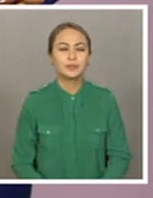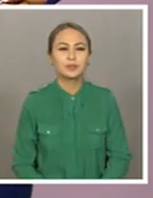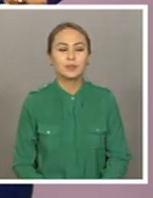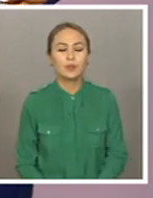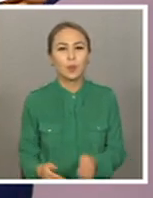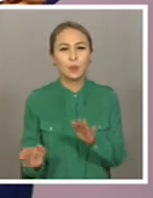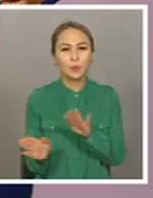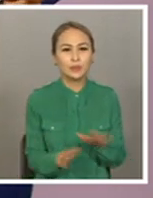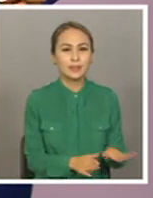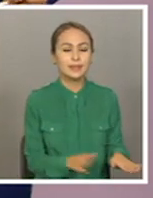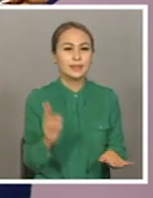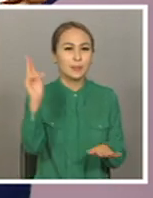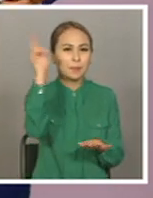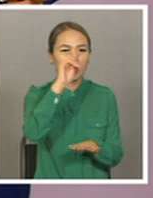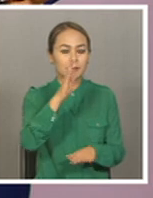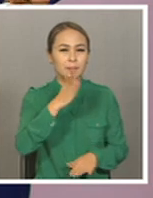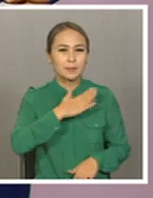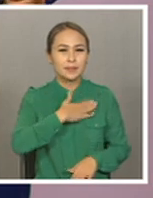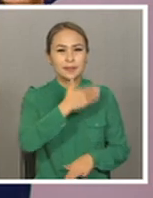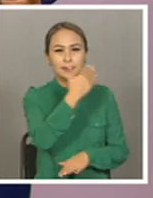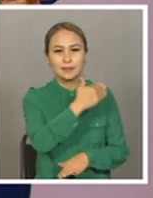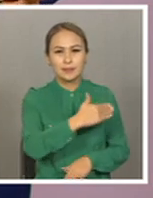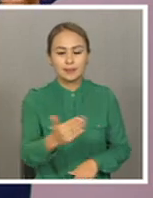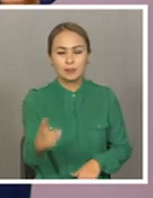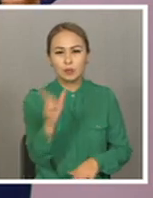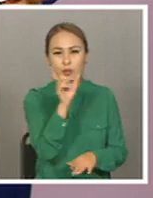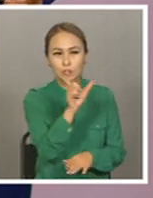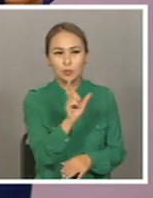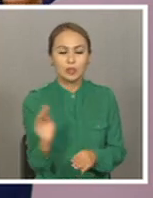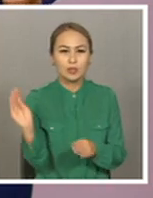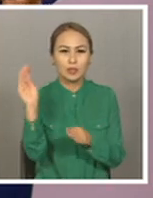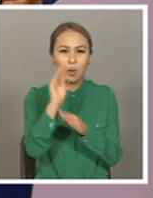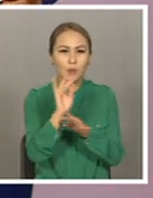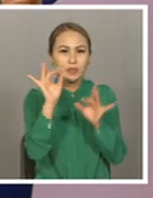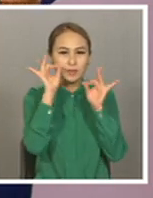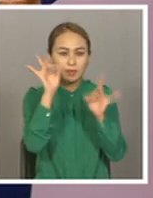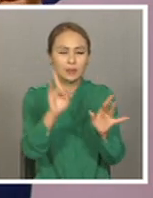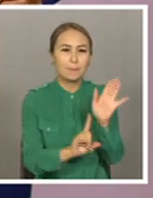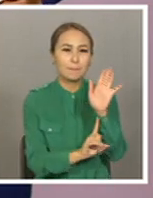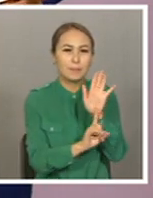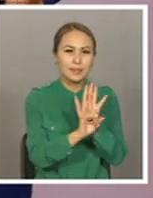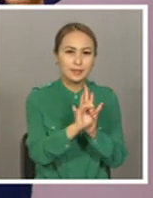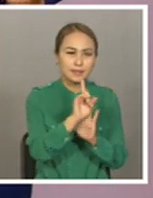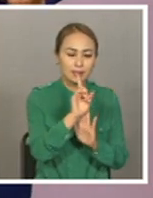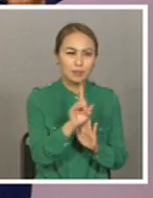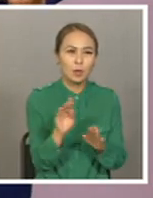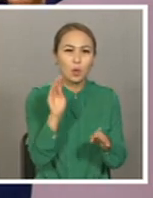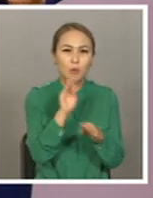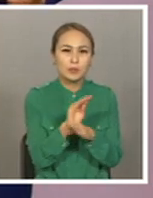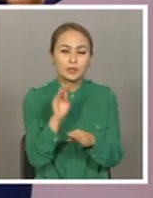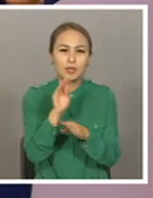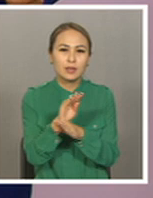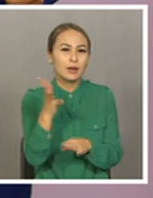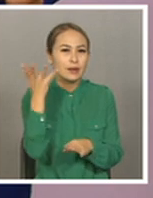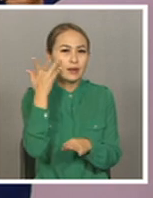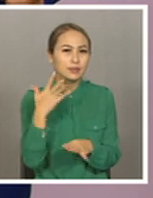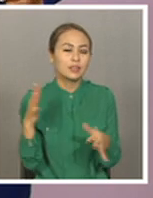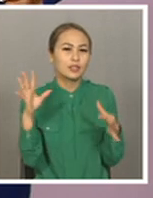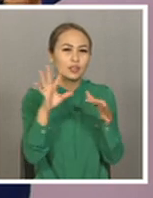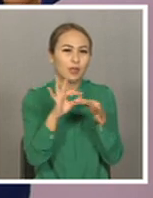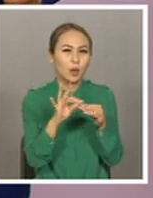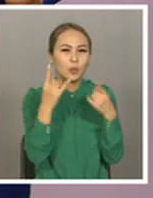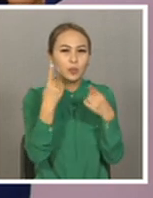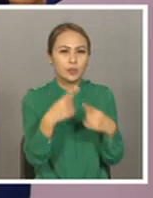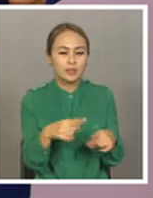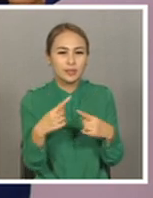Өткен сабақта біз сендермен түбірге дауысты дыбыстан басталатын қосымшалар жалғанған кездегі